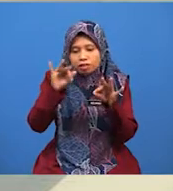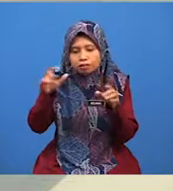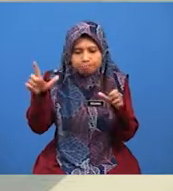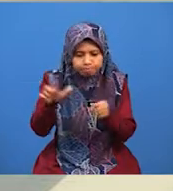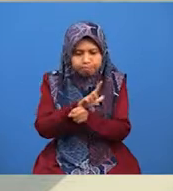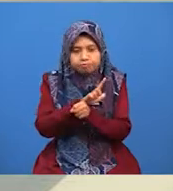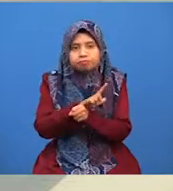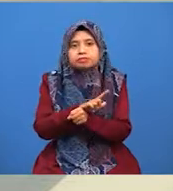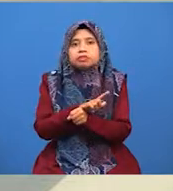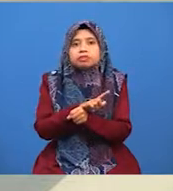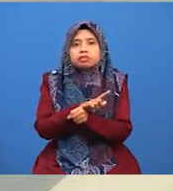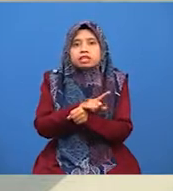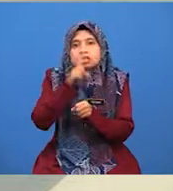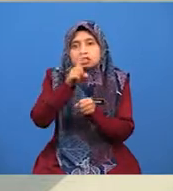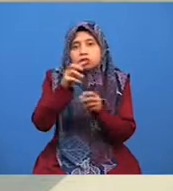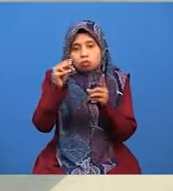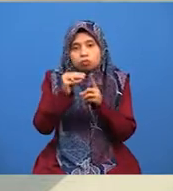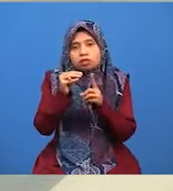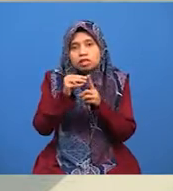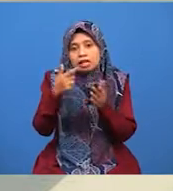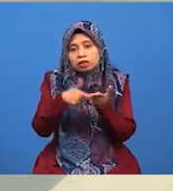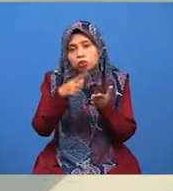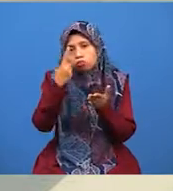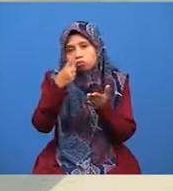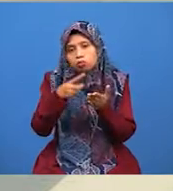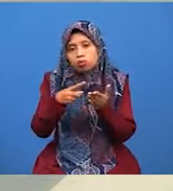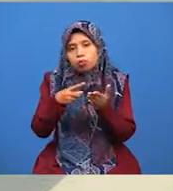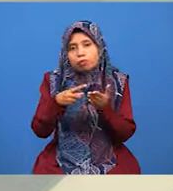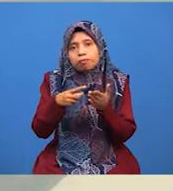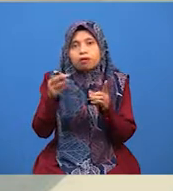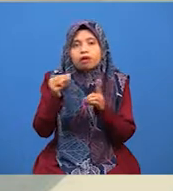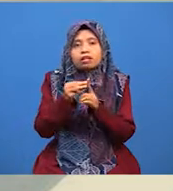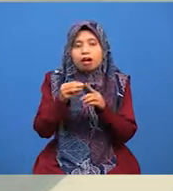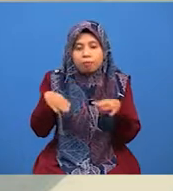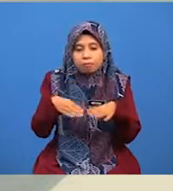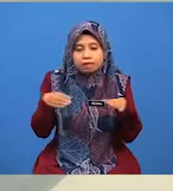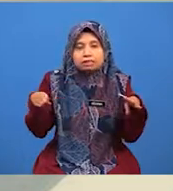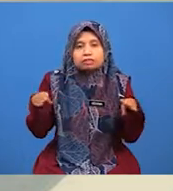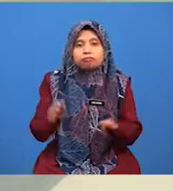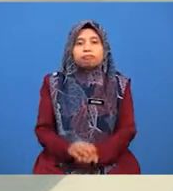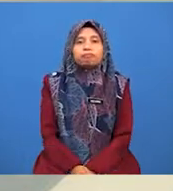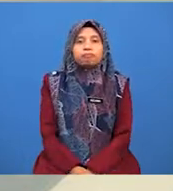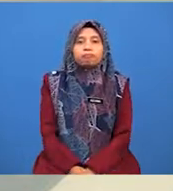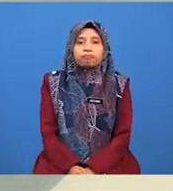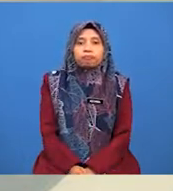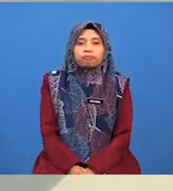lengkap. Manakala, 1 markah lagi merujuk kepada markah